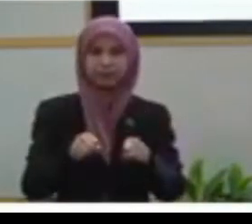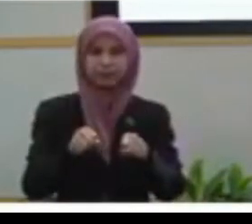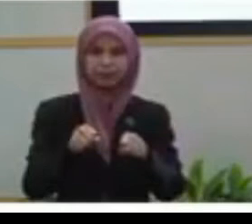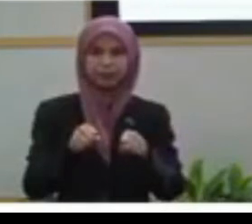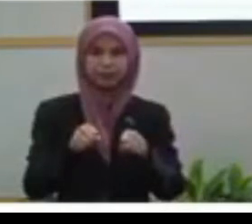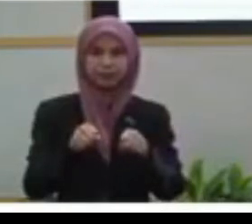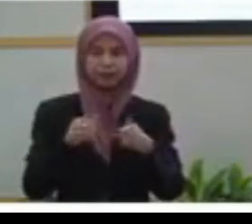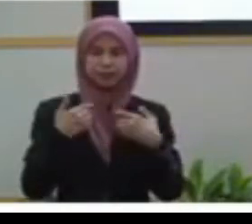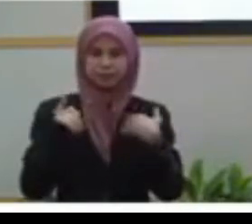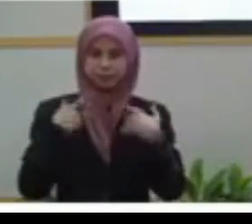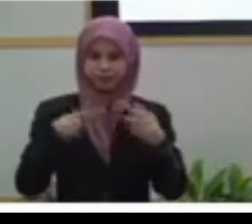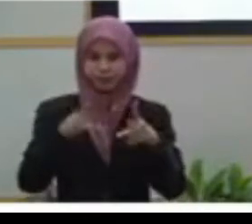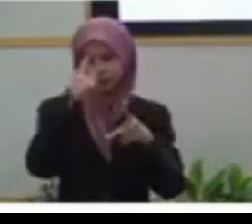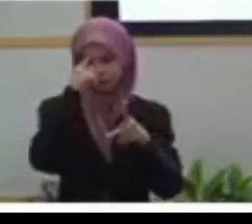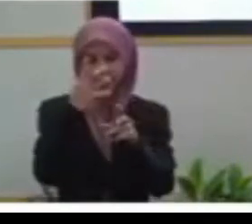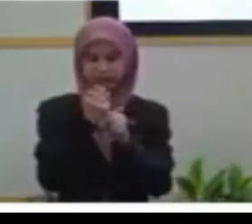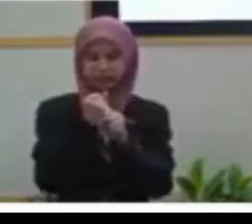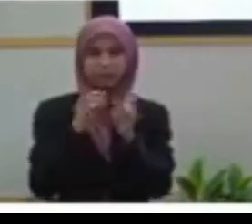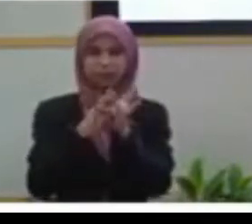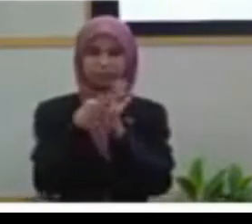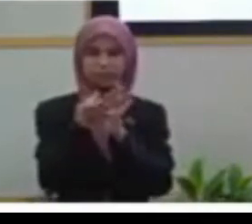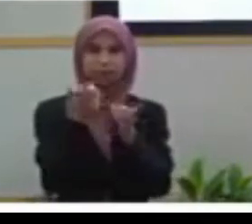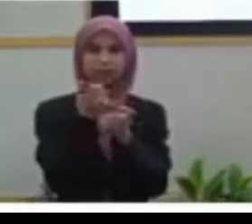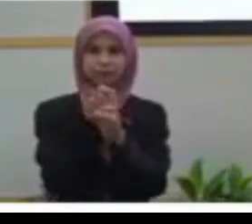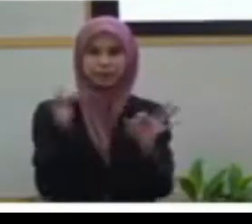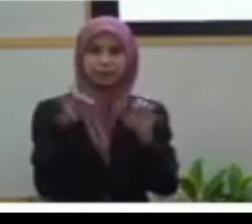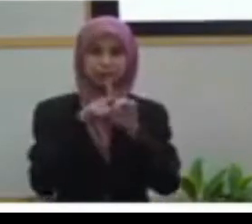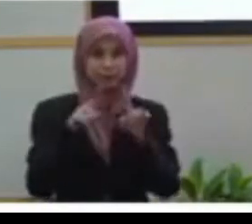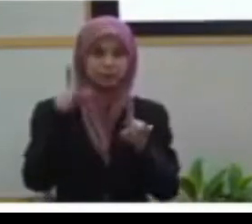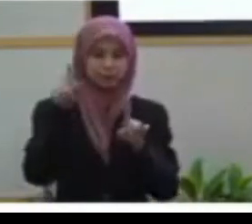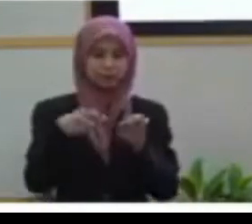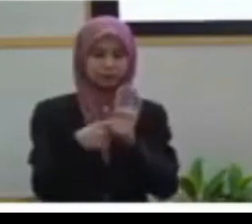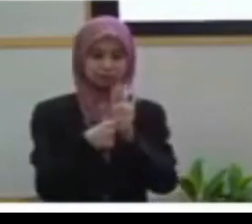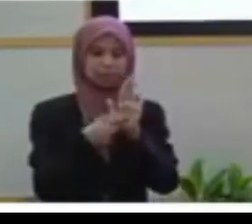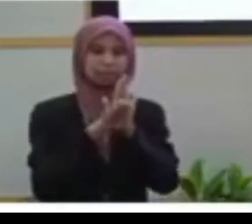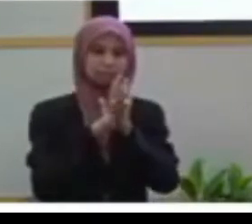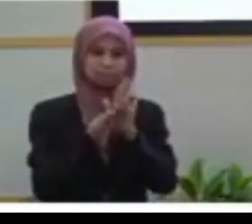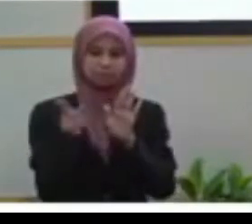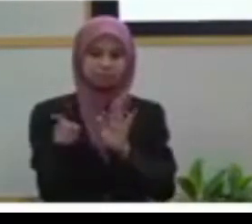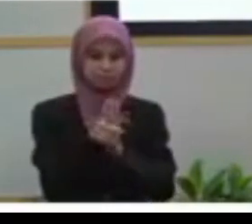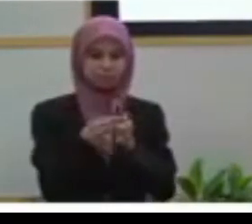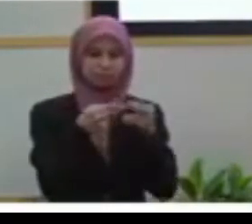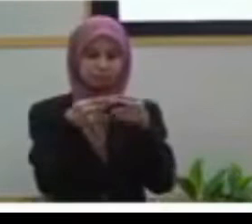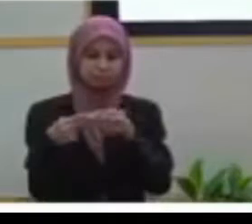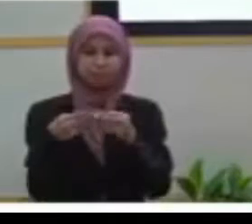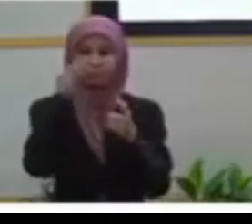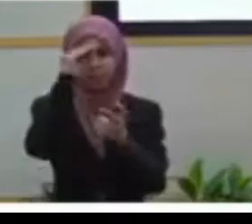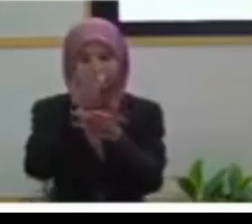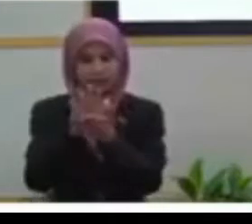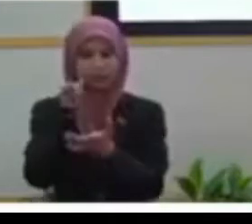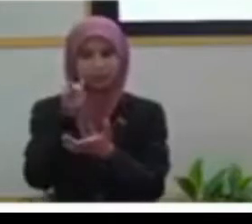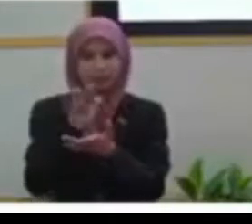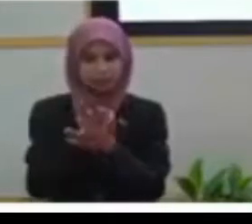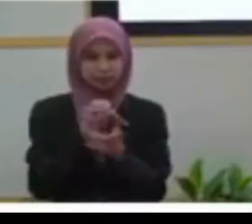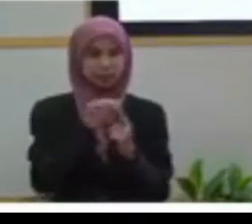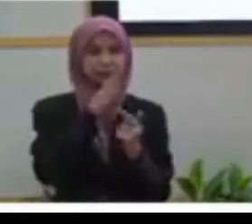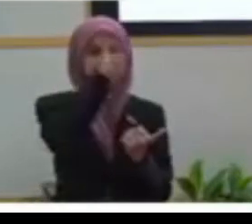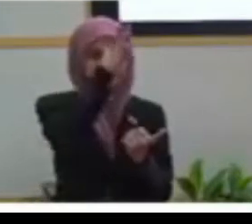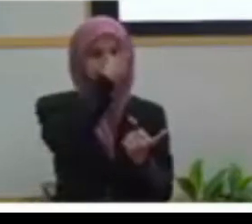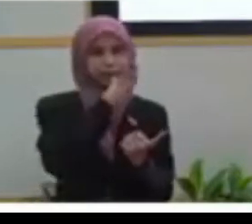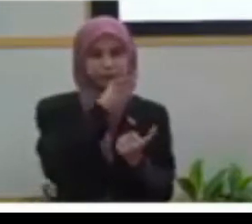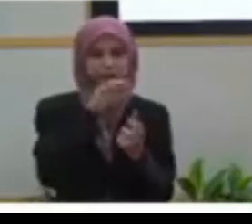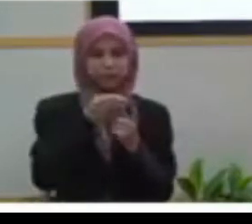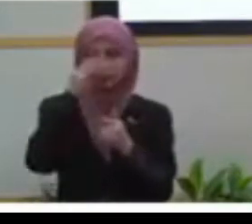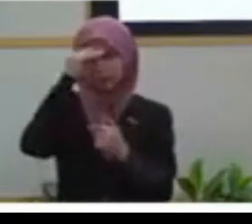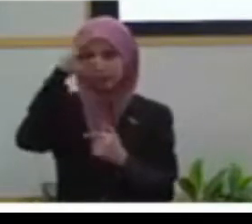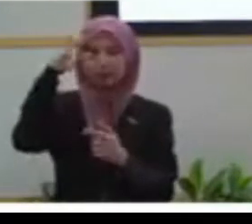juga peluang untuk mendapat stiker percuma. Tetapi mestilah dibuktikan hubungan mereka sama ada suami, isteri, ibu atau bapa dan abang